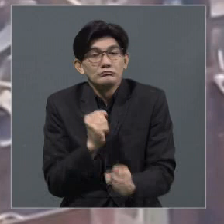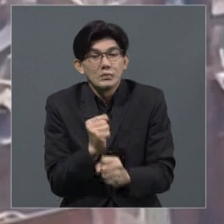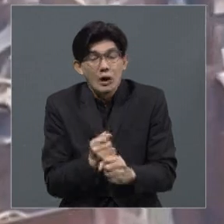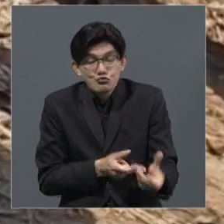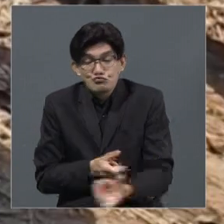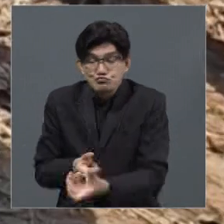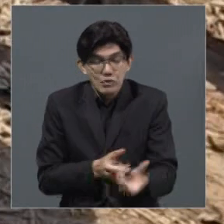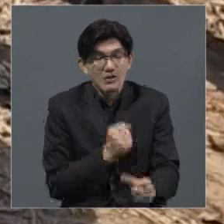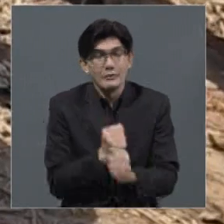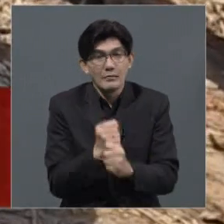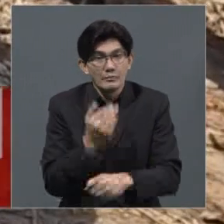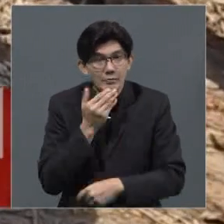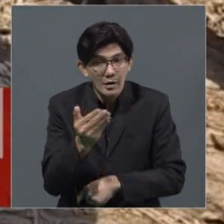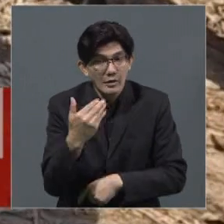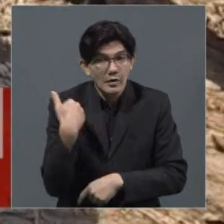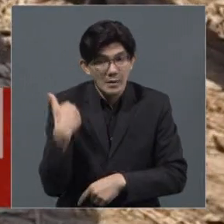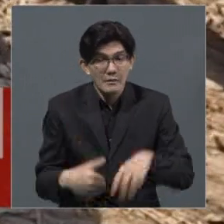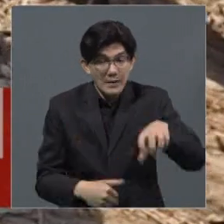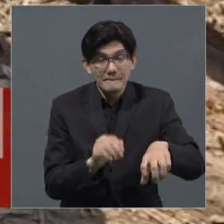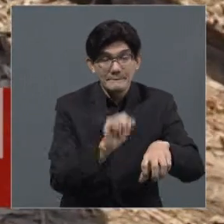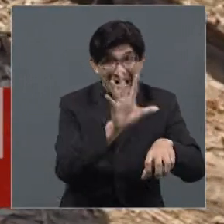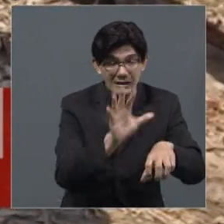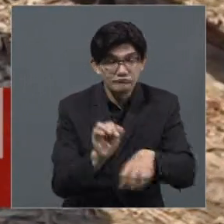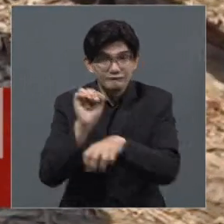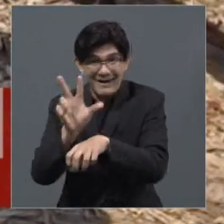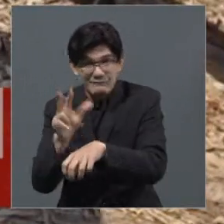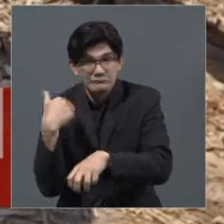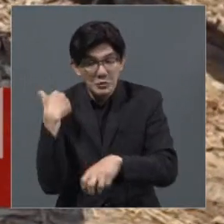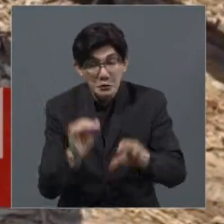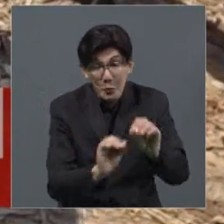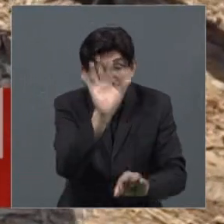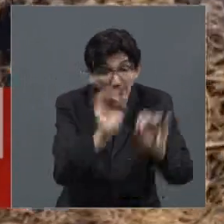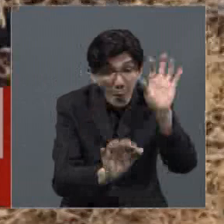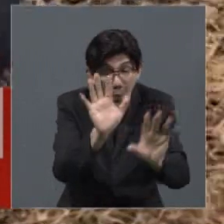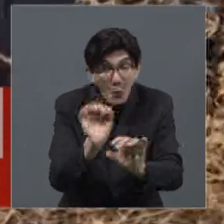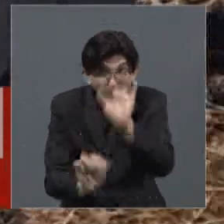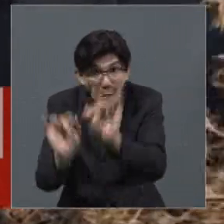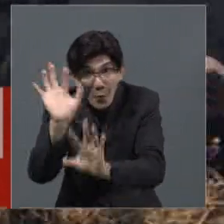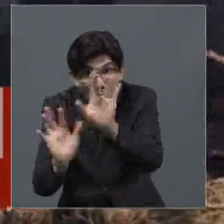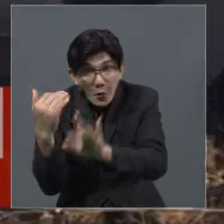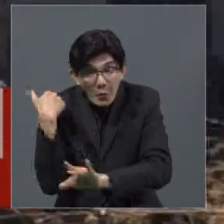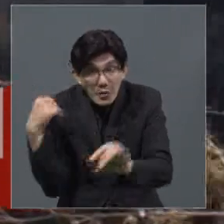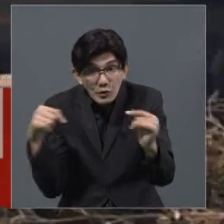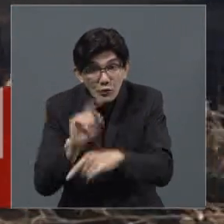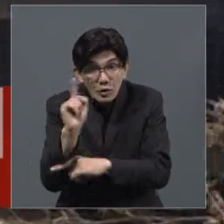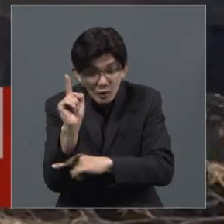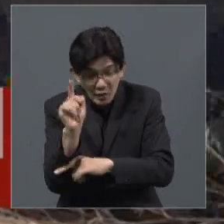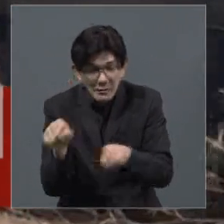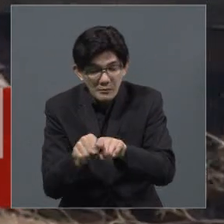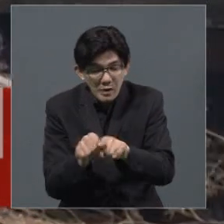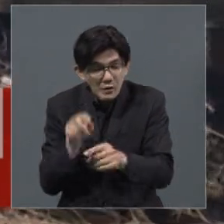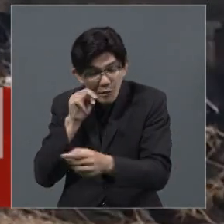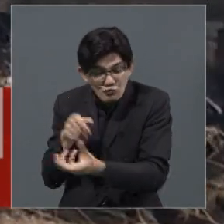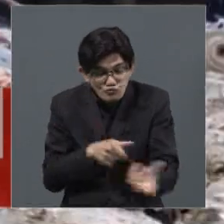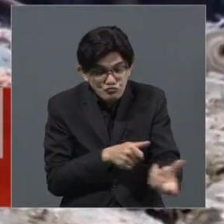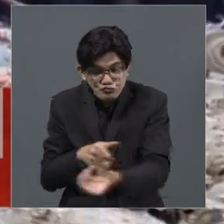ยังปฏิบัติหน้าที่ต่อเนื่องครับทั้งโกดัง5โกดัง3ที่มีควันไฟพวยพุ่งอยู่นะก็ต้องฉีดสเปรย์นะป้องกันไฟเนี่ยปะทุขึ้น